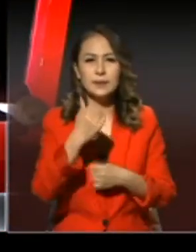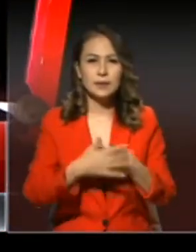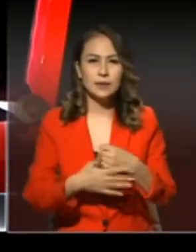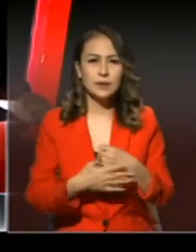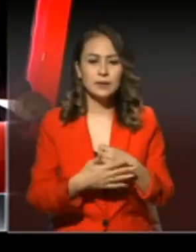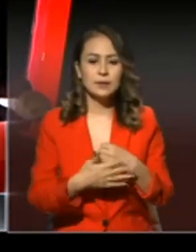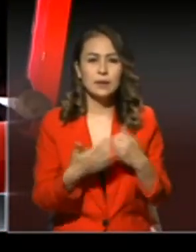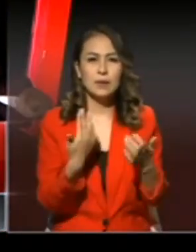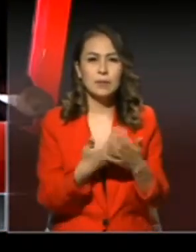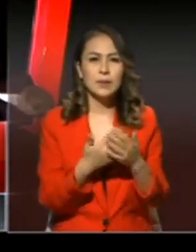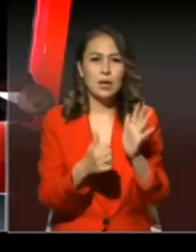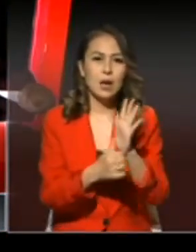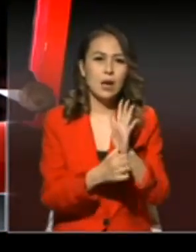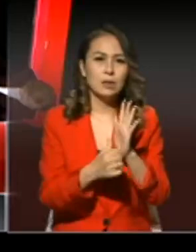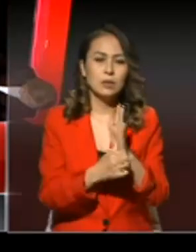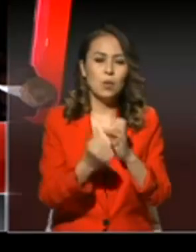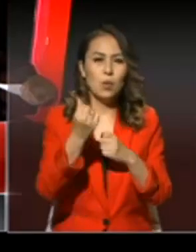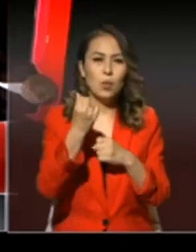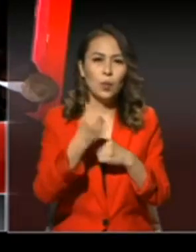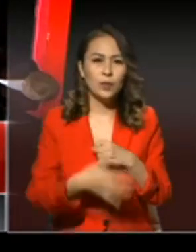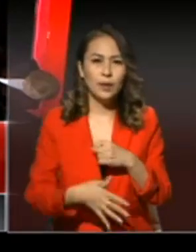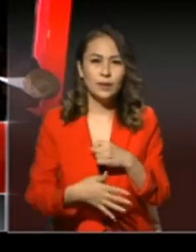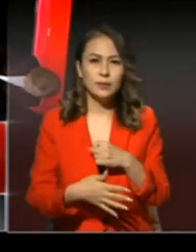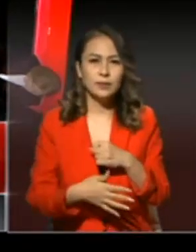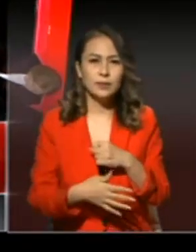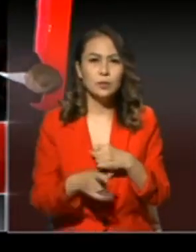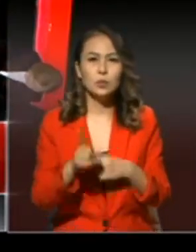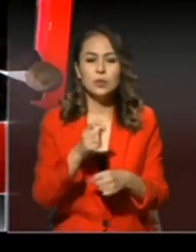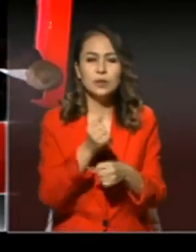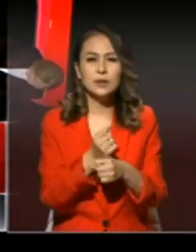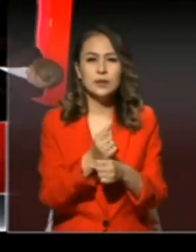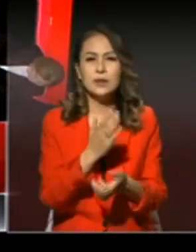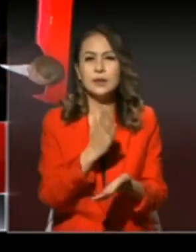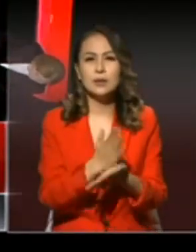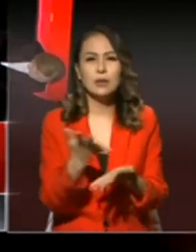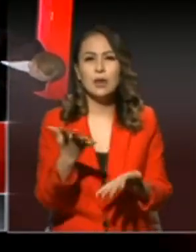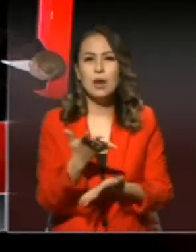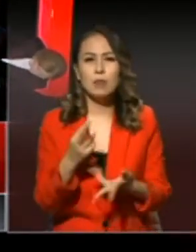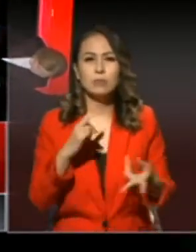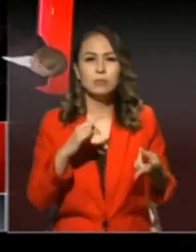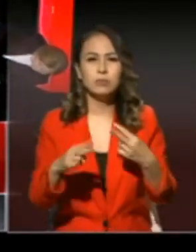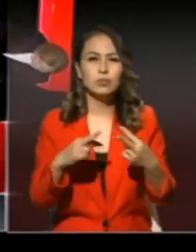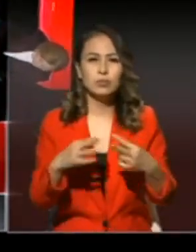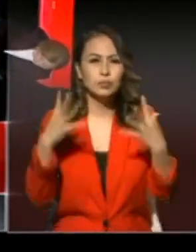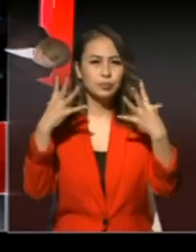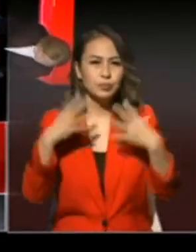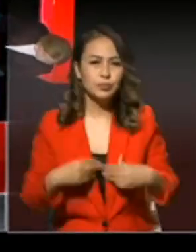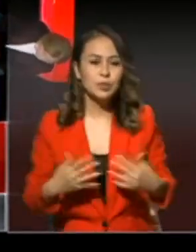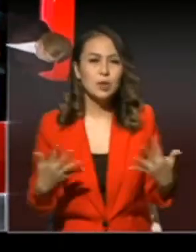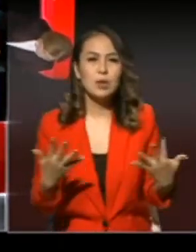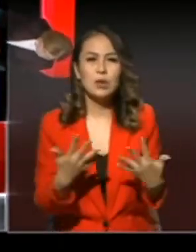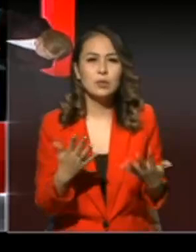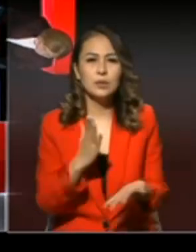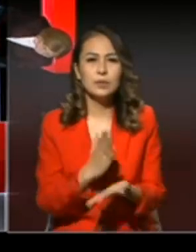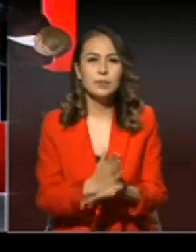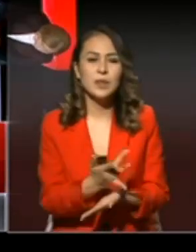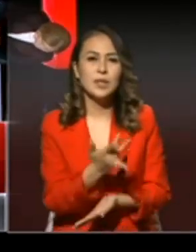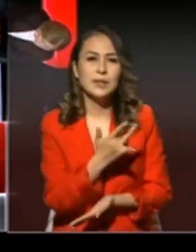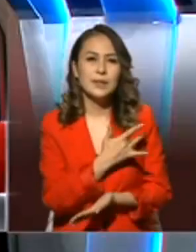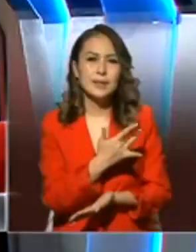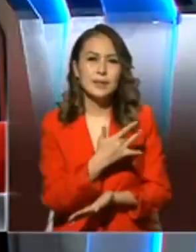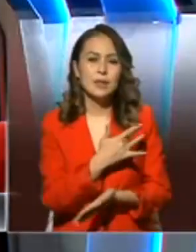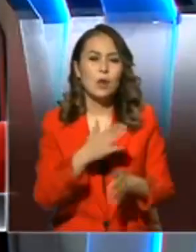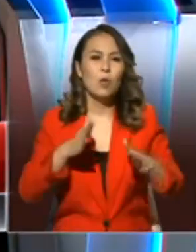6 орталықта, 6 трансплантаттау орталығында не істеліп жатыр? Қандай ағзалар алмастырылады бұл жерлерде? Яғни біз айтып отырған жүрек,